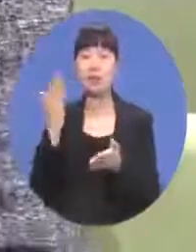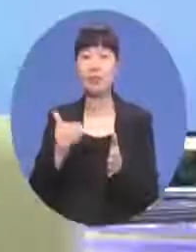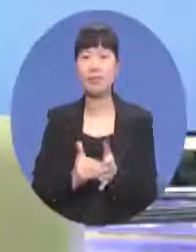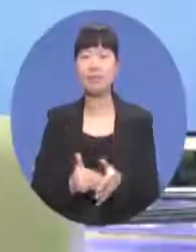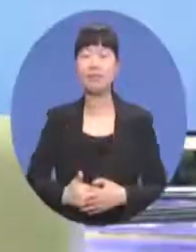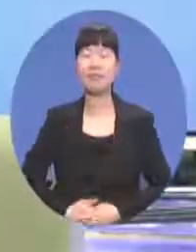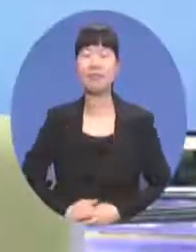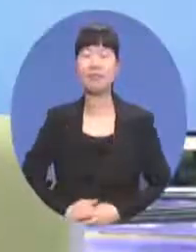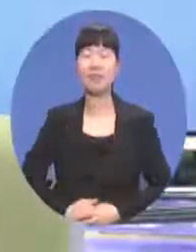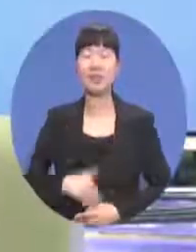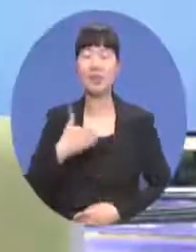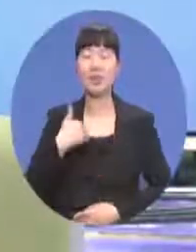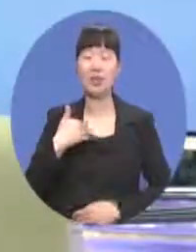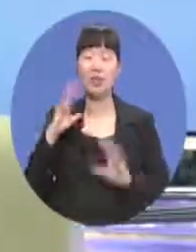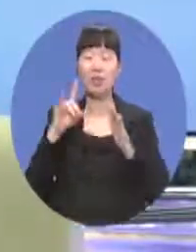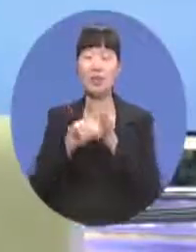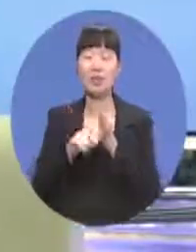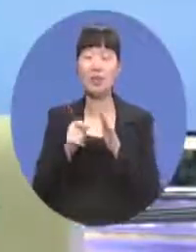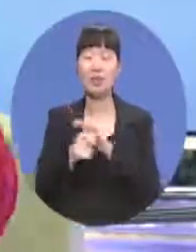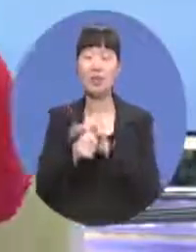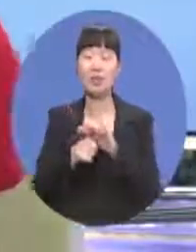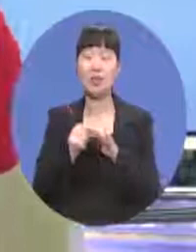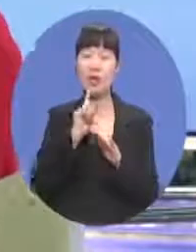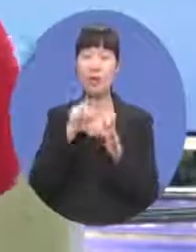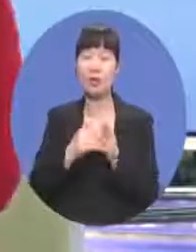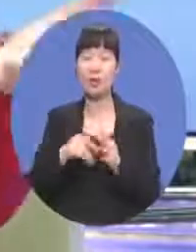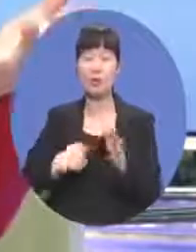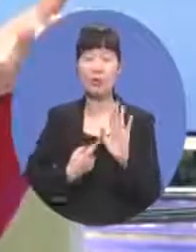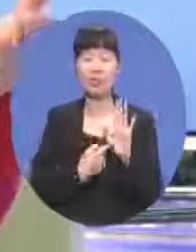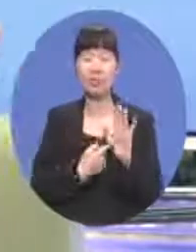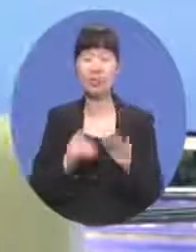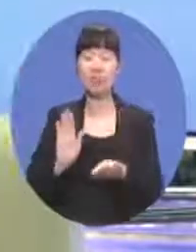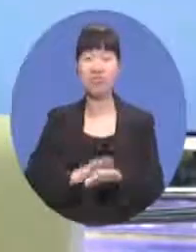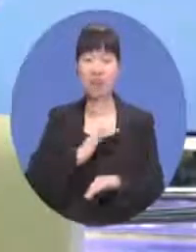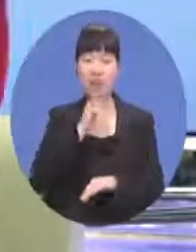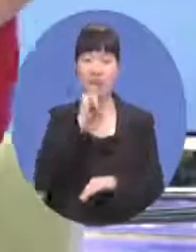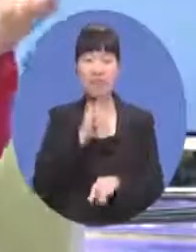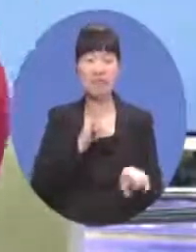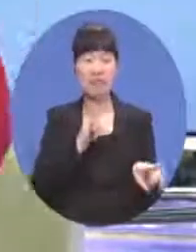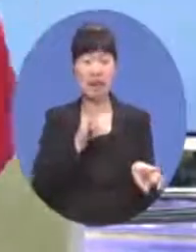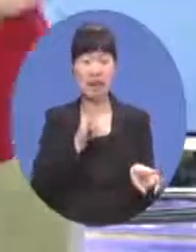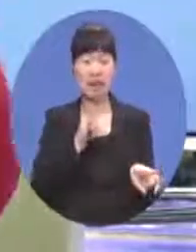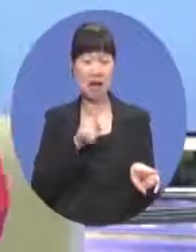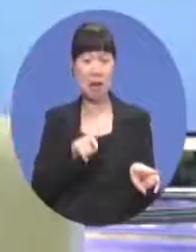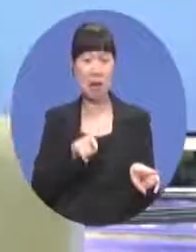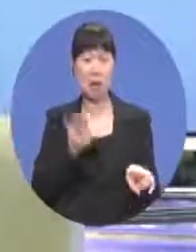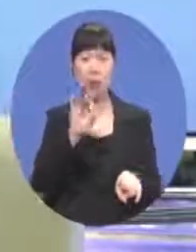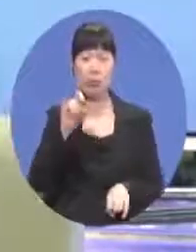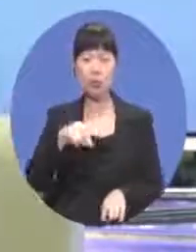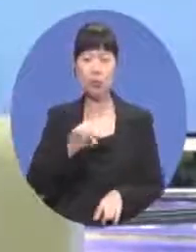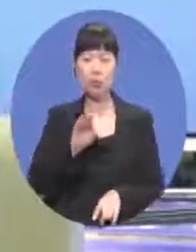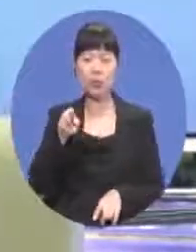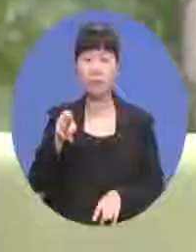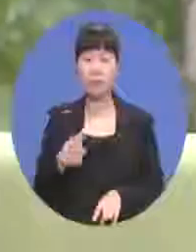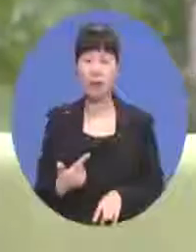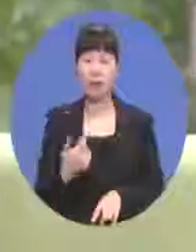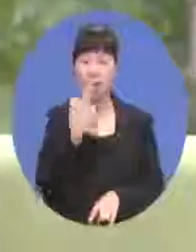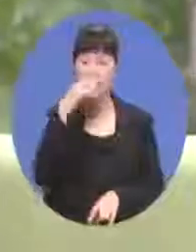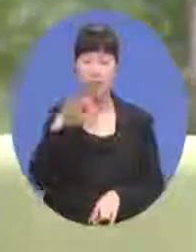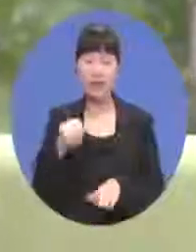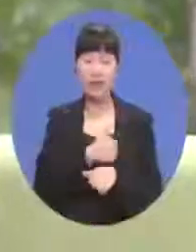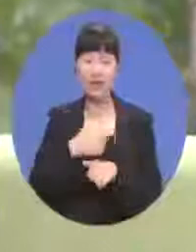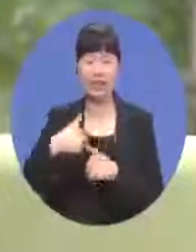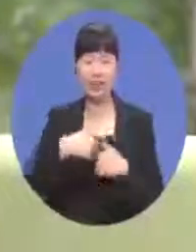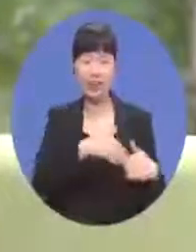저희 어렸을 때는 이제 좀 소극적이고 자기 표현을 잘 못하면은 야. 너 웅변학원에 좀 다녀. 아 맞아요. 그런